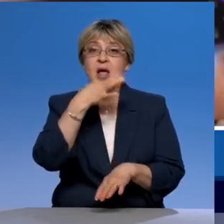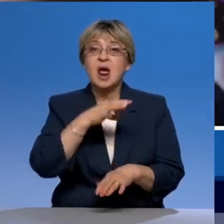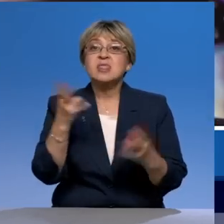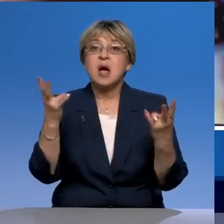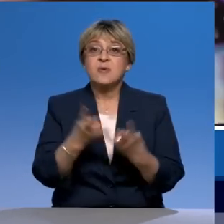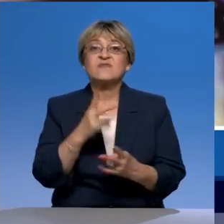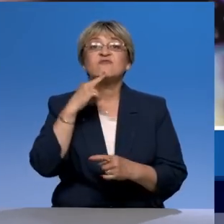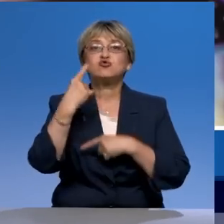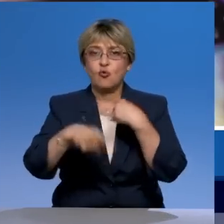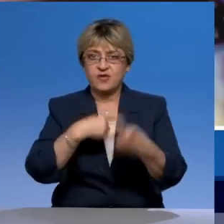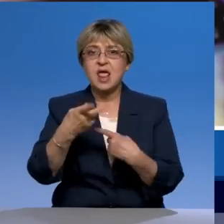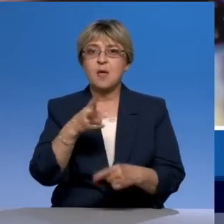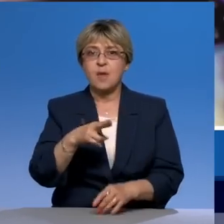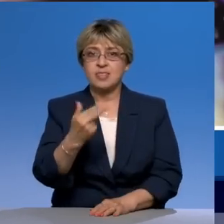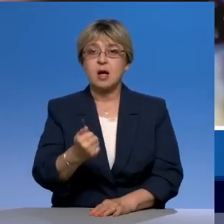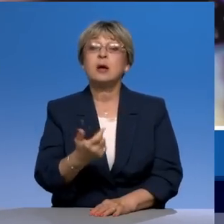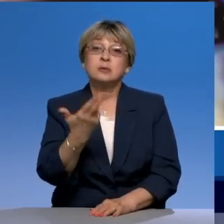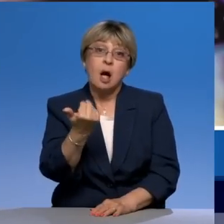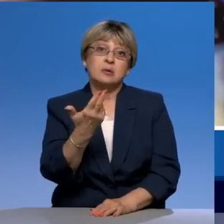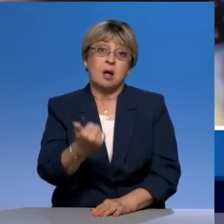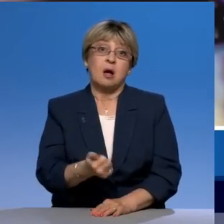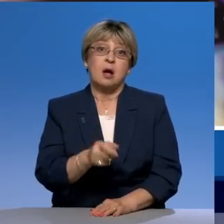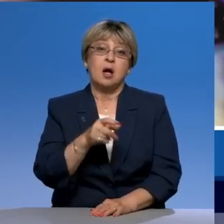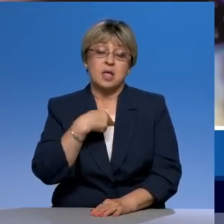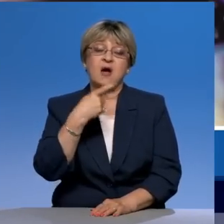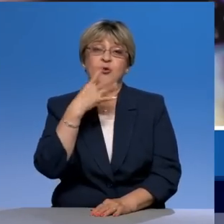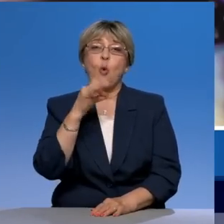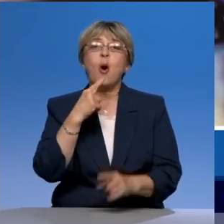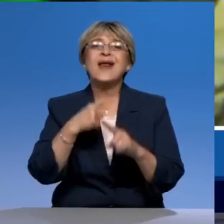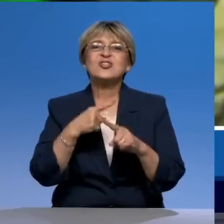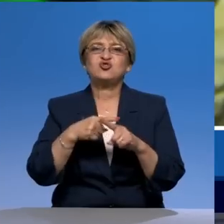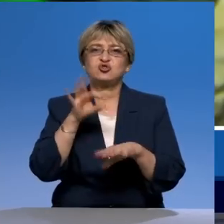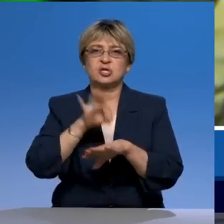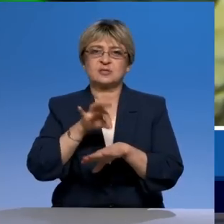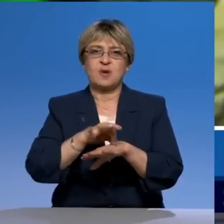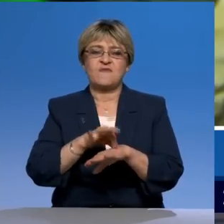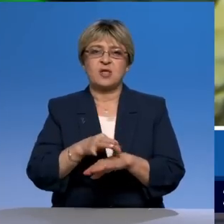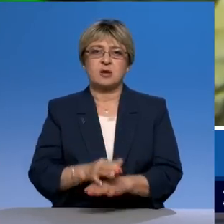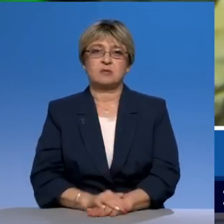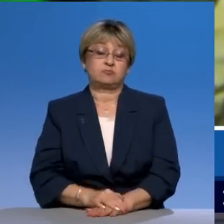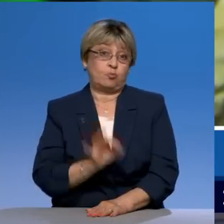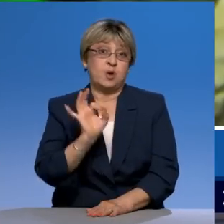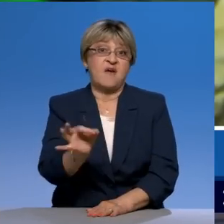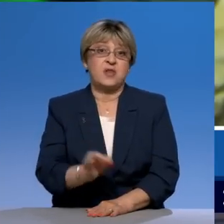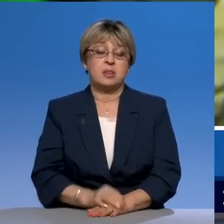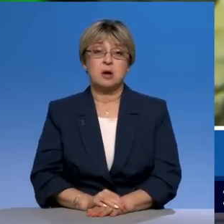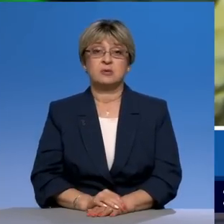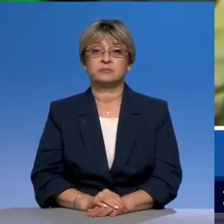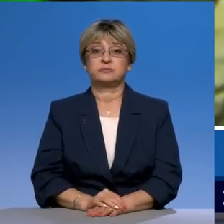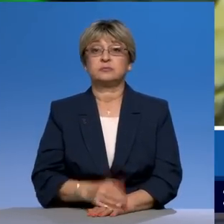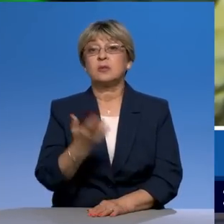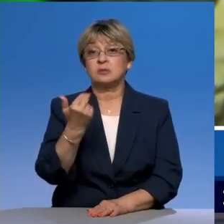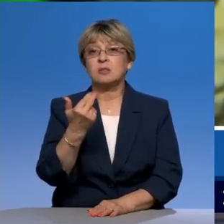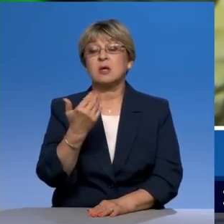все время, правильно? Да, да, да, хроники. Хроники, да. Ну, логично, конечно, логично. Спасибо большое, Игорь Викторович. Да, да,